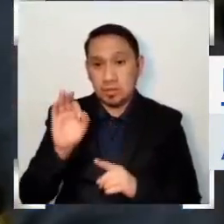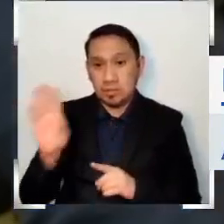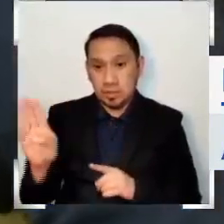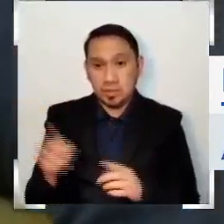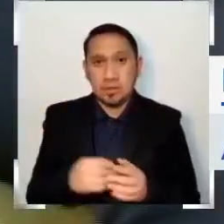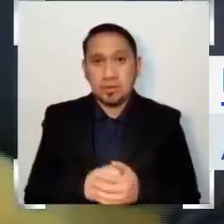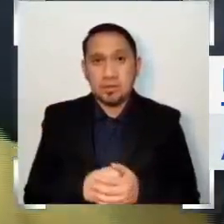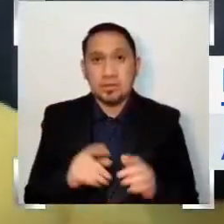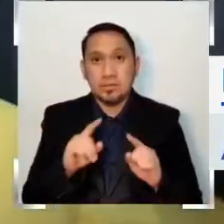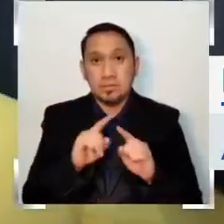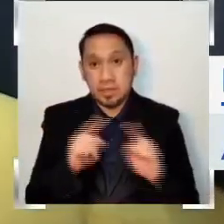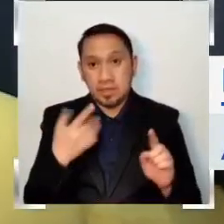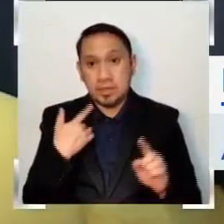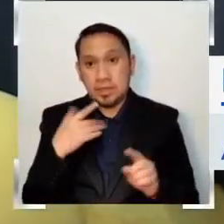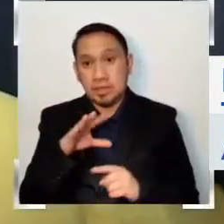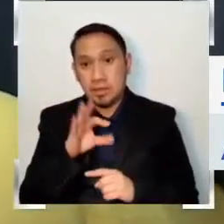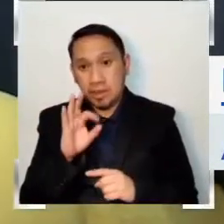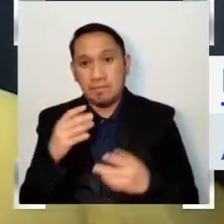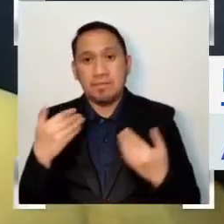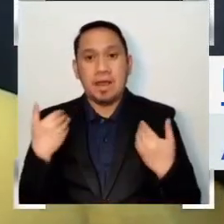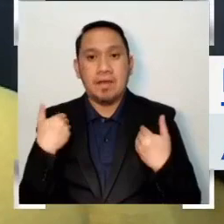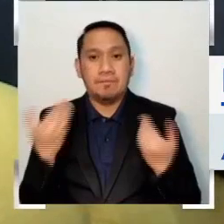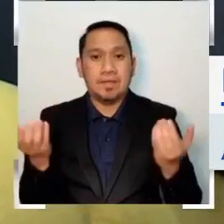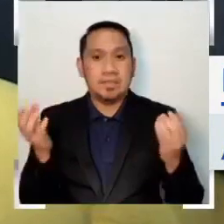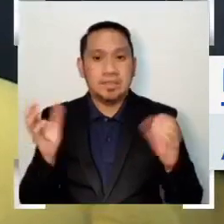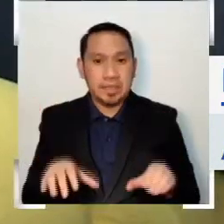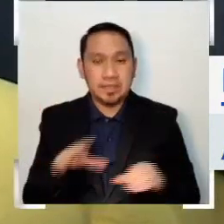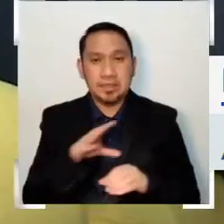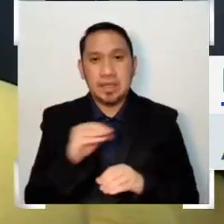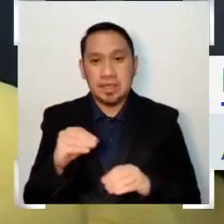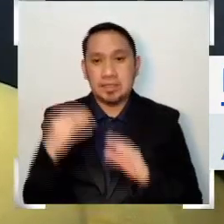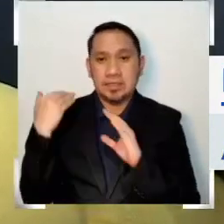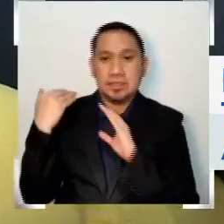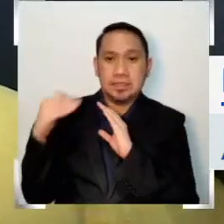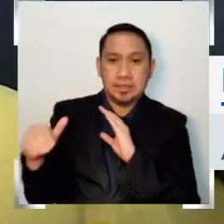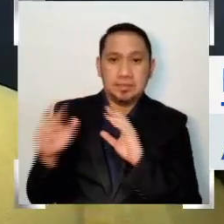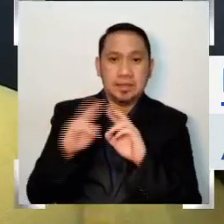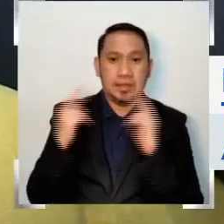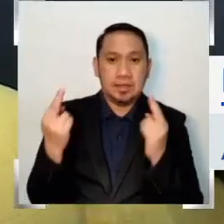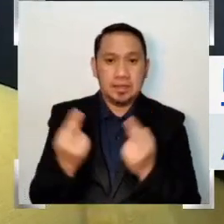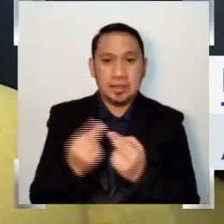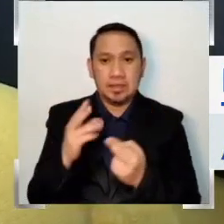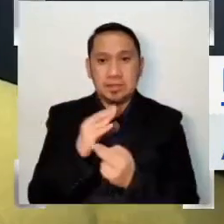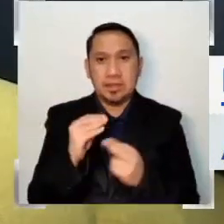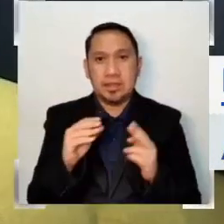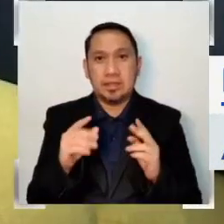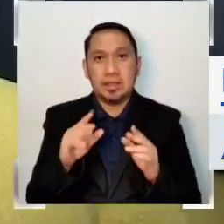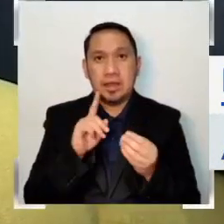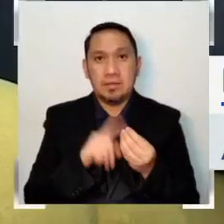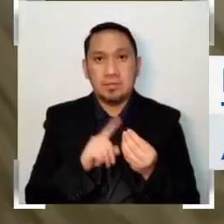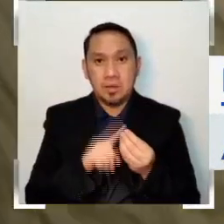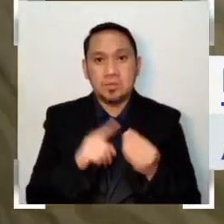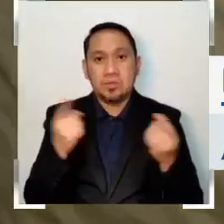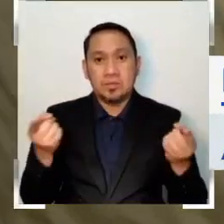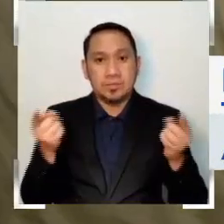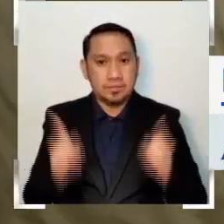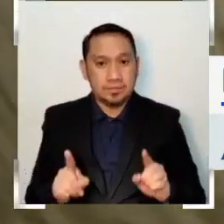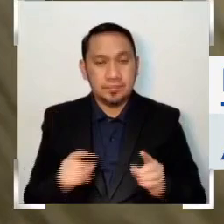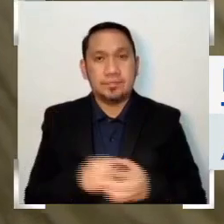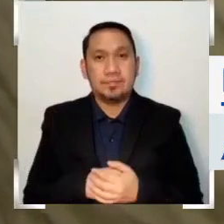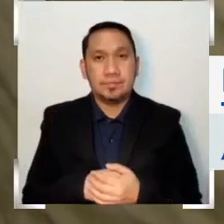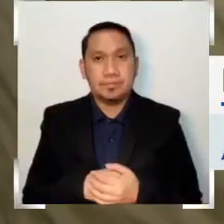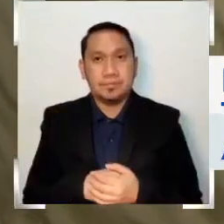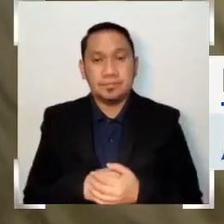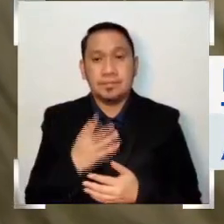nakatiempo sila ng pagkakataon at nakapag-email sa ilang kaanak at kababayan tungkol sa kanilang sitwasyon at